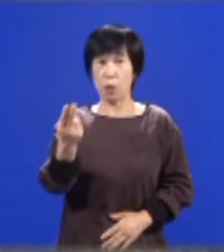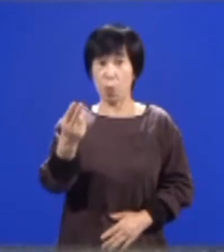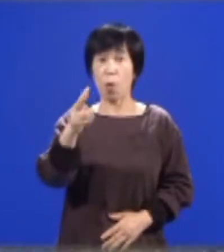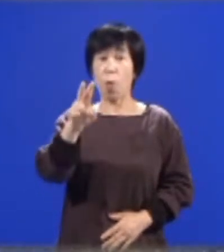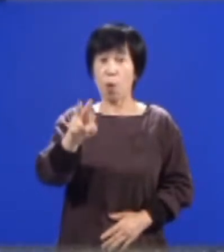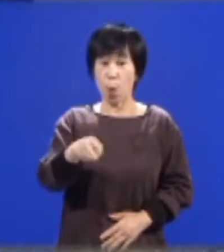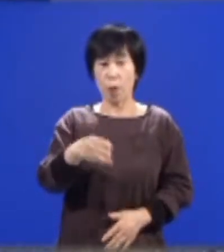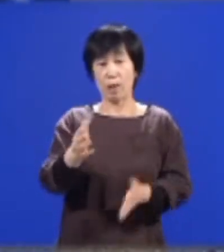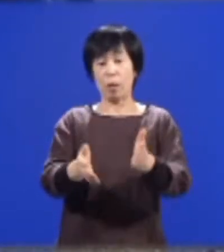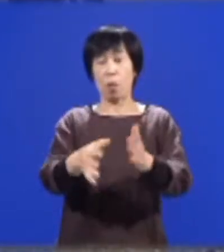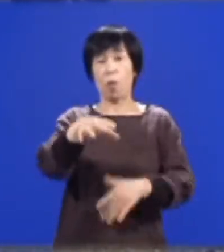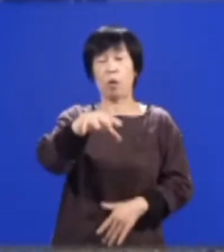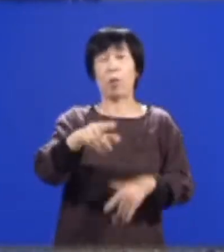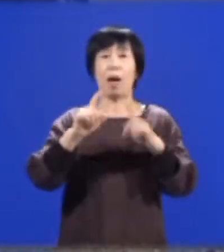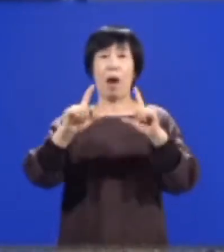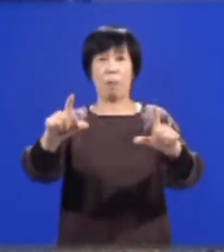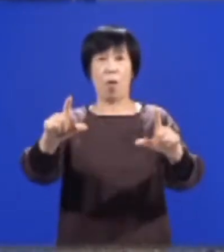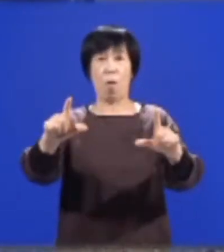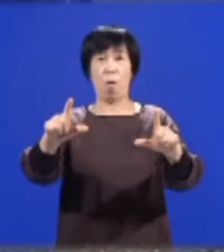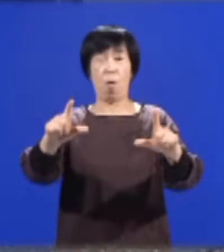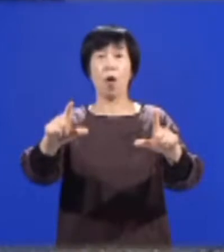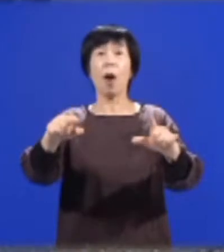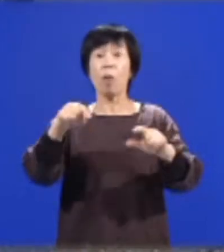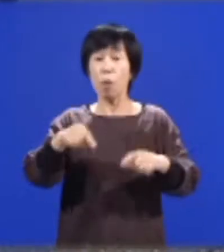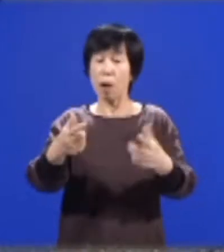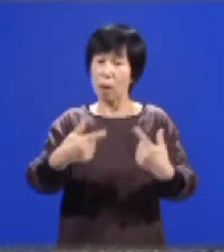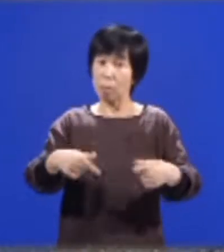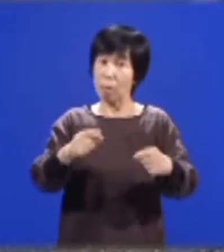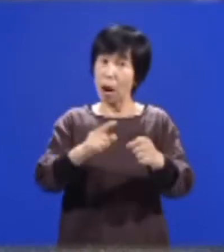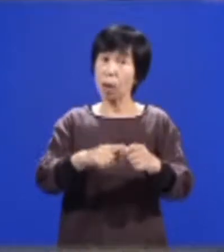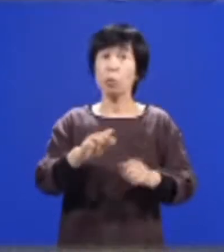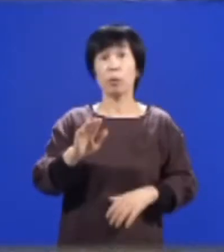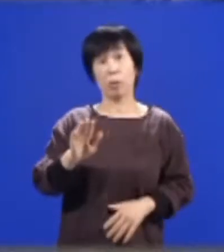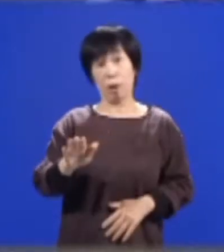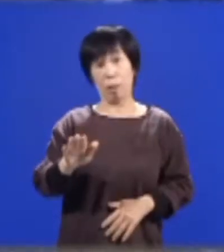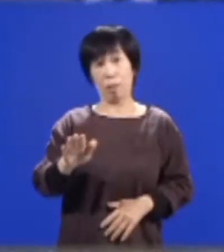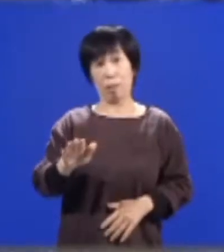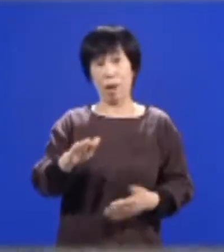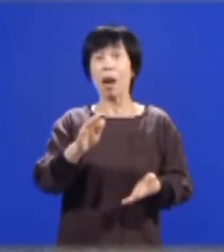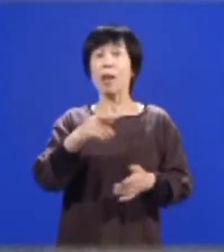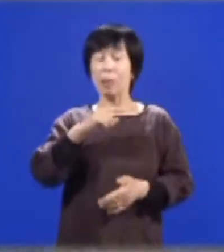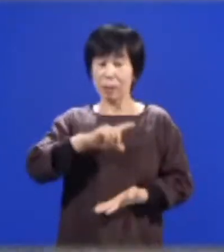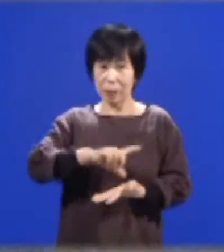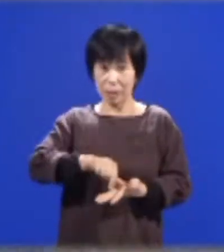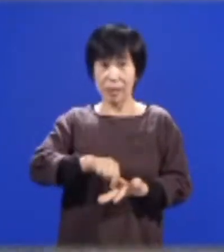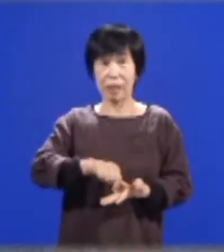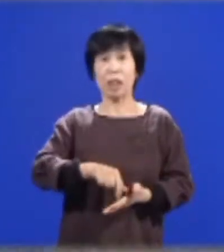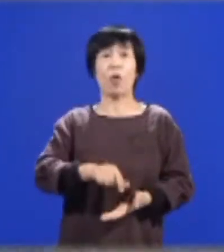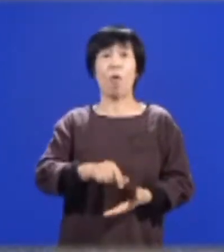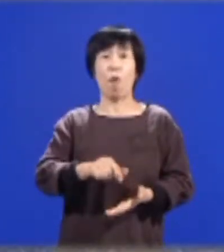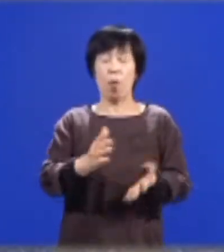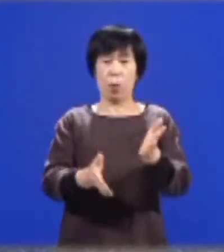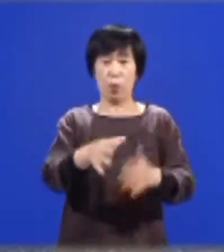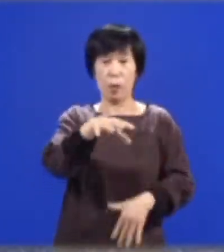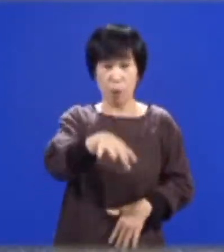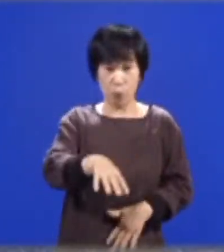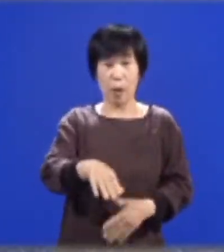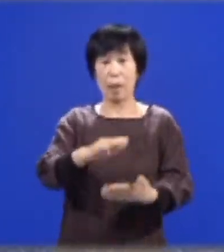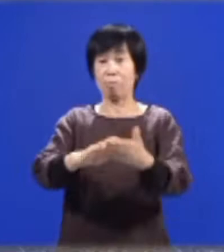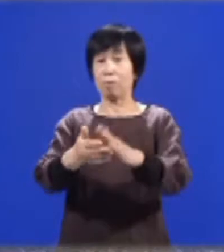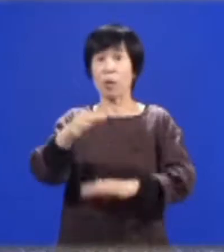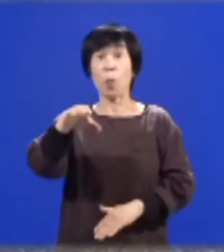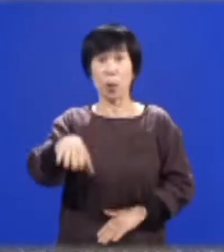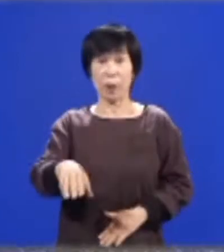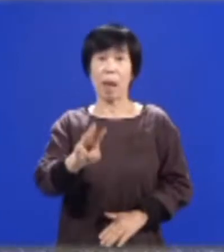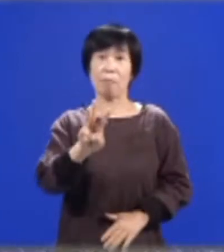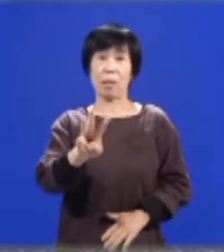よ。この発表は毎年恒例で、塩浜地区にある3つの幼稚園保育園が順番